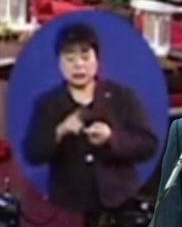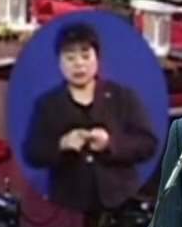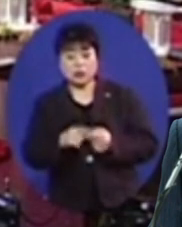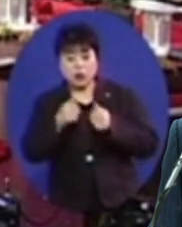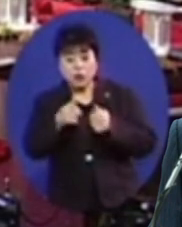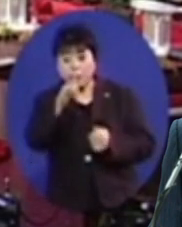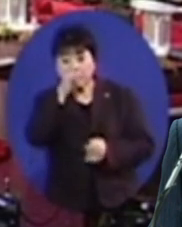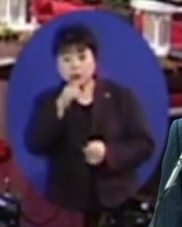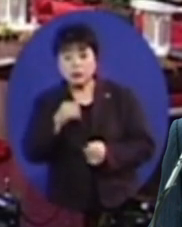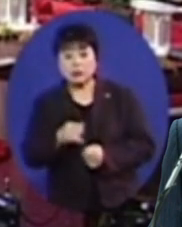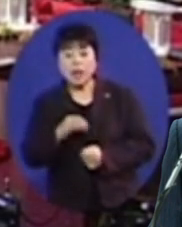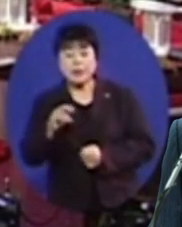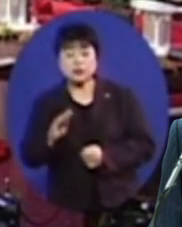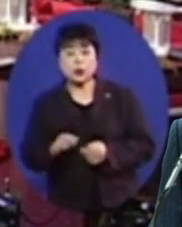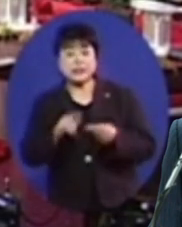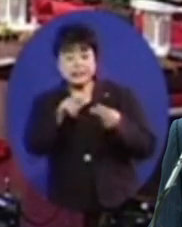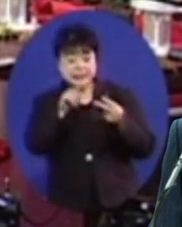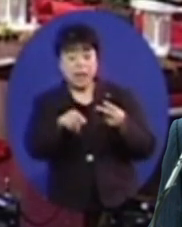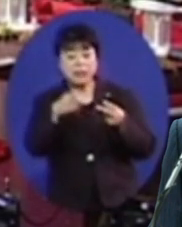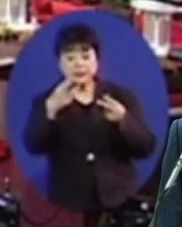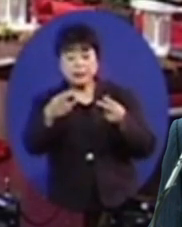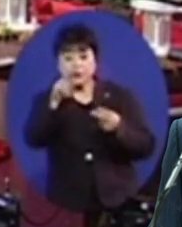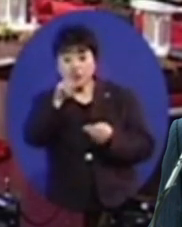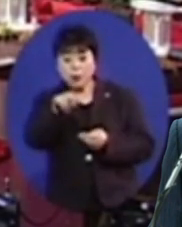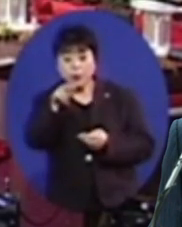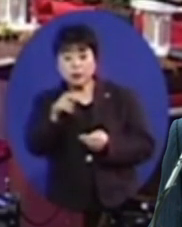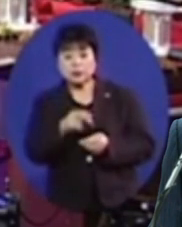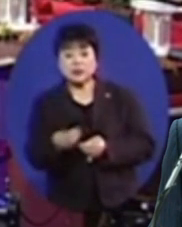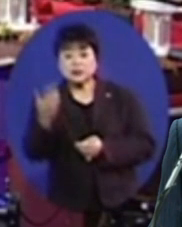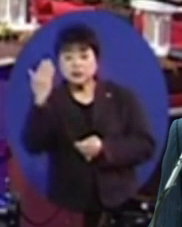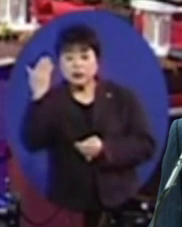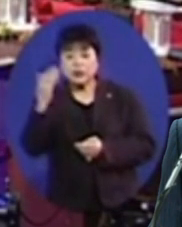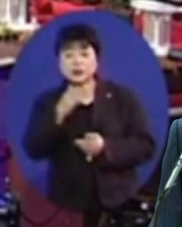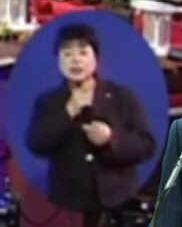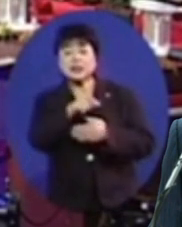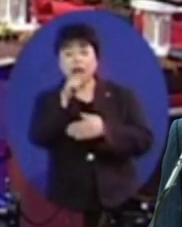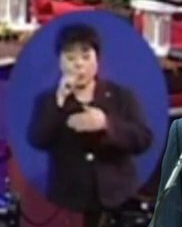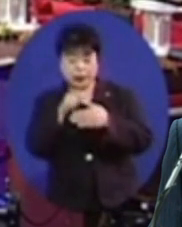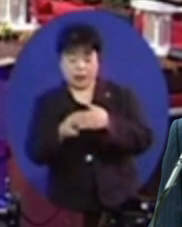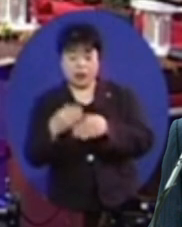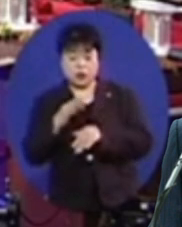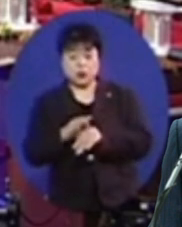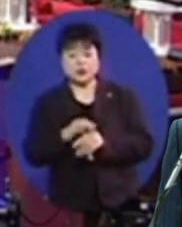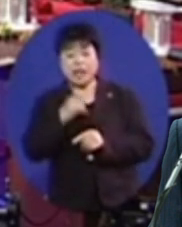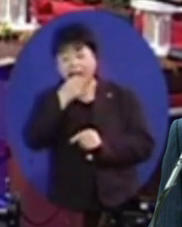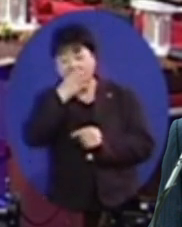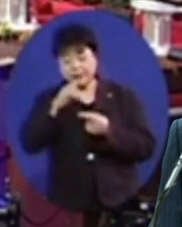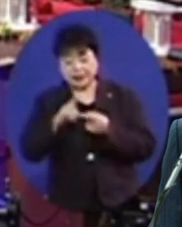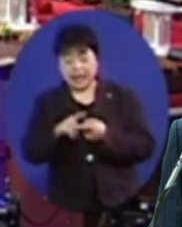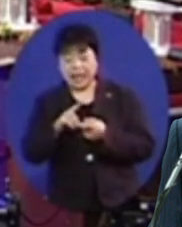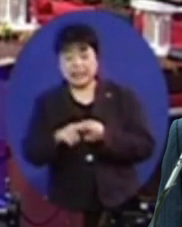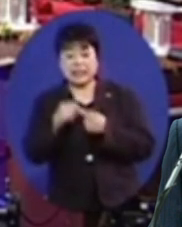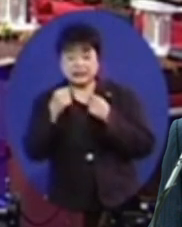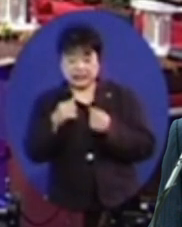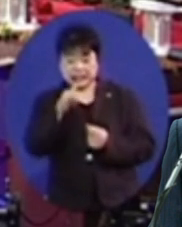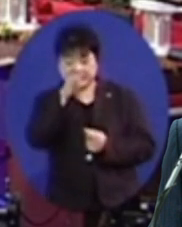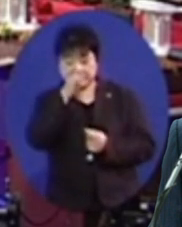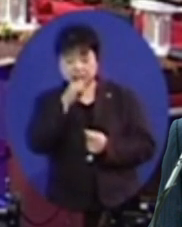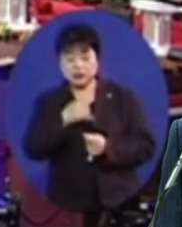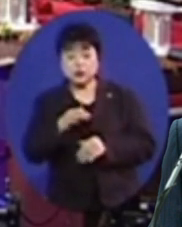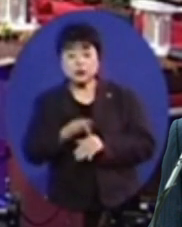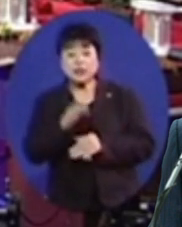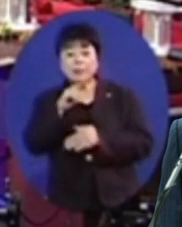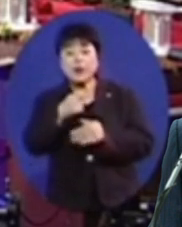에베소 2장 3절에 보면 전에는 우리도 다 그 가운데 우리 육체의 욕심을 따라 지내며 육체와